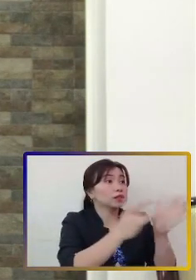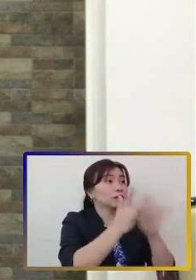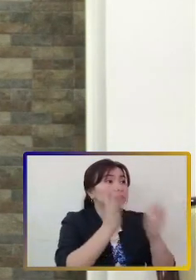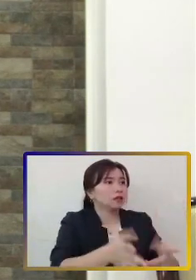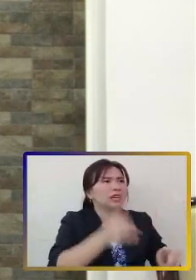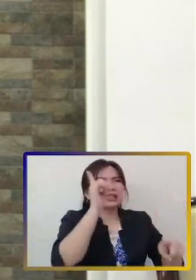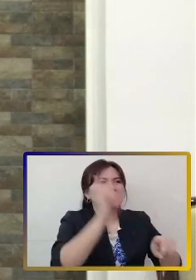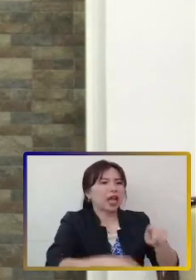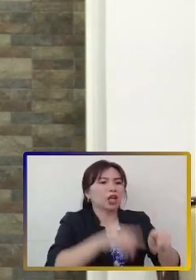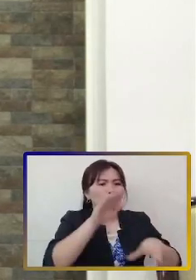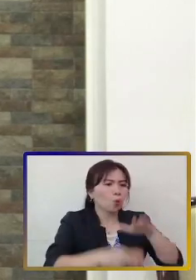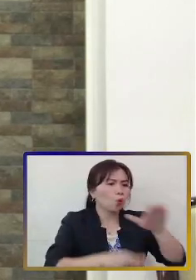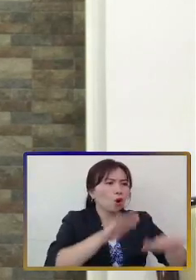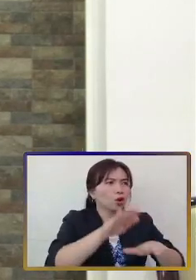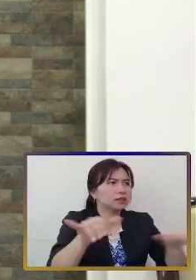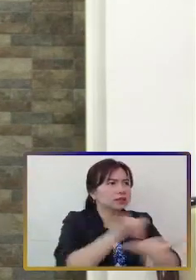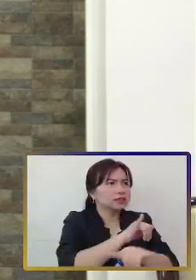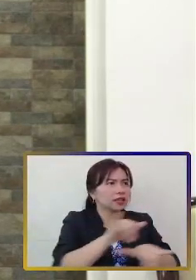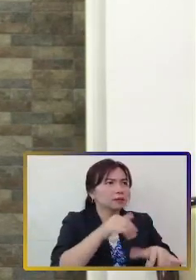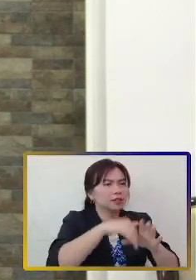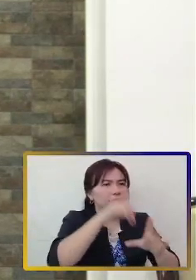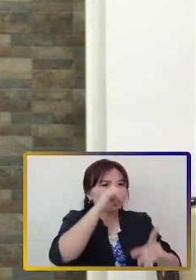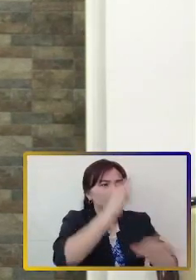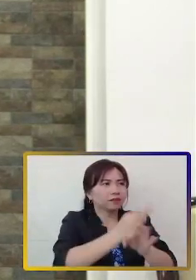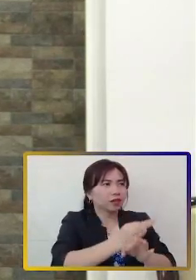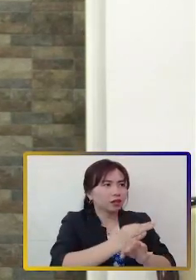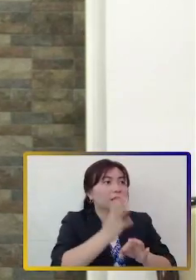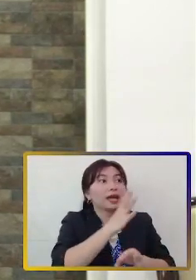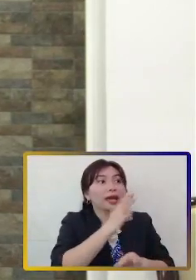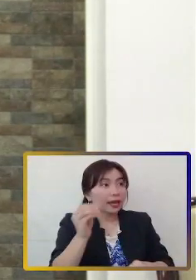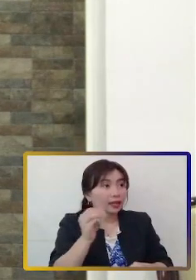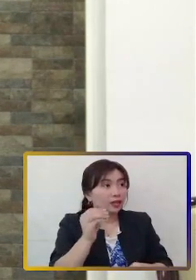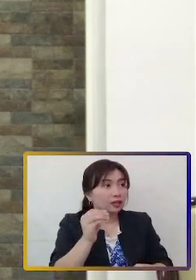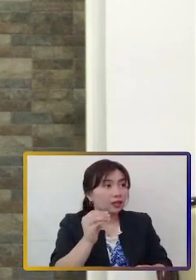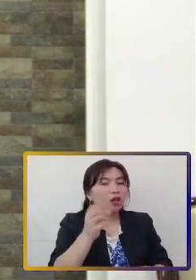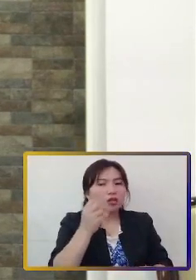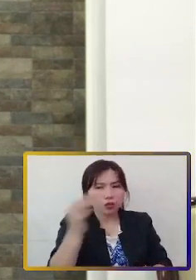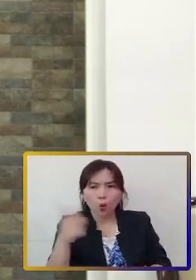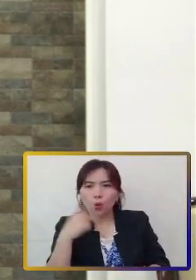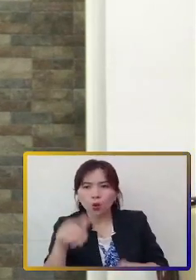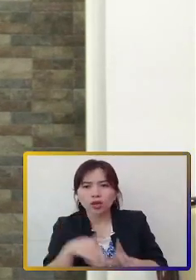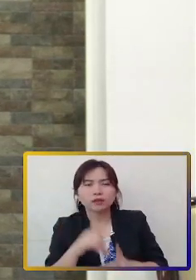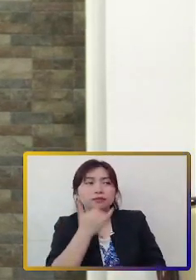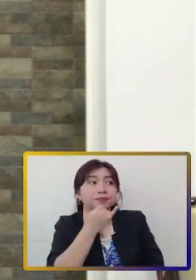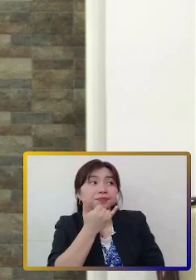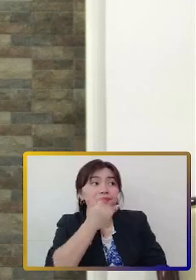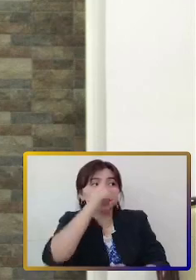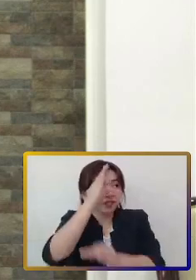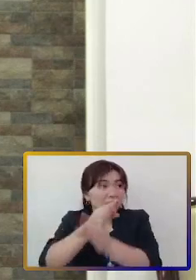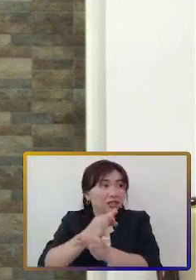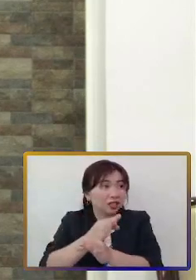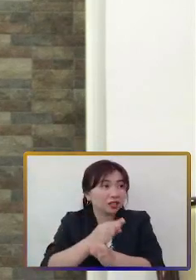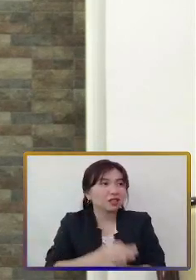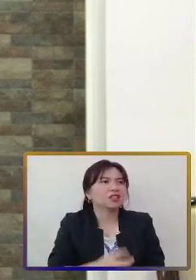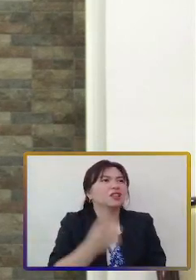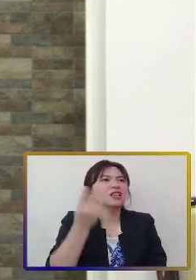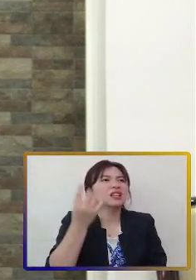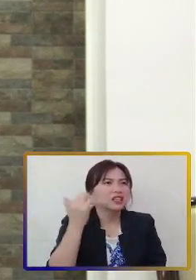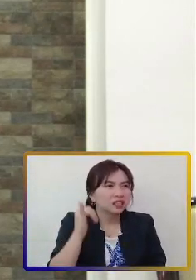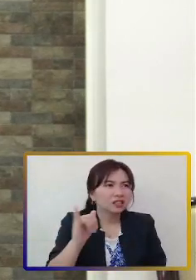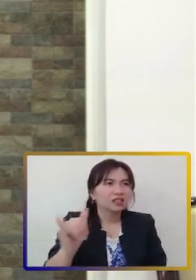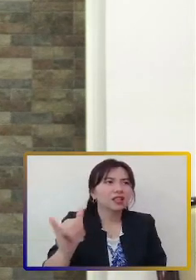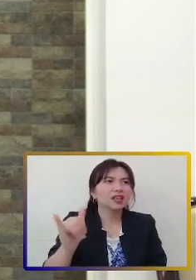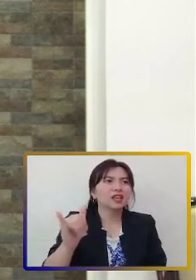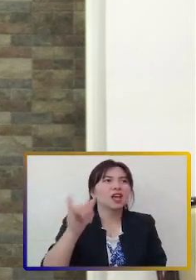boldly of their Faith at ang nakakalungkot yung mga nas maling pananampalataya sila pa ang nakakapag